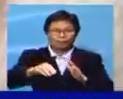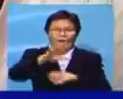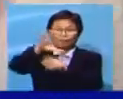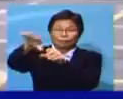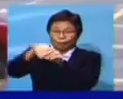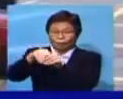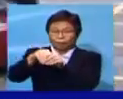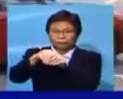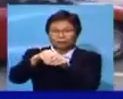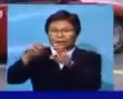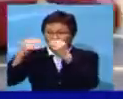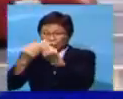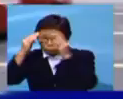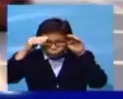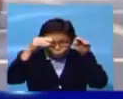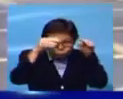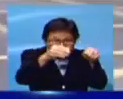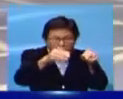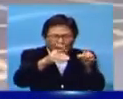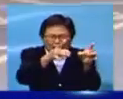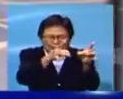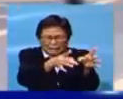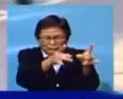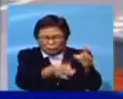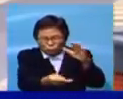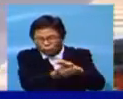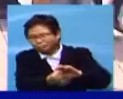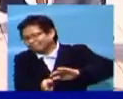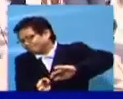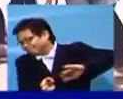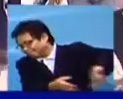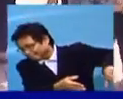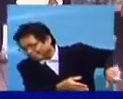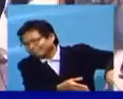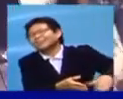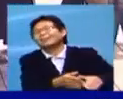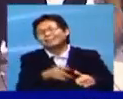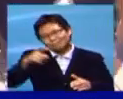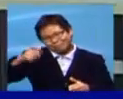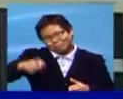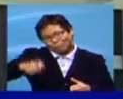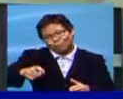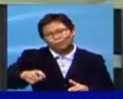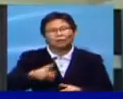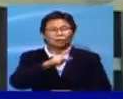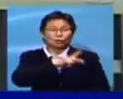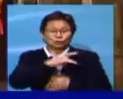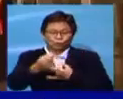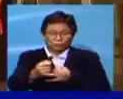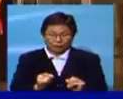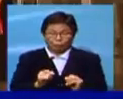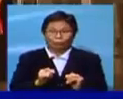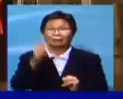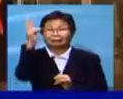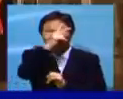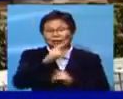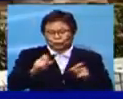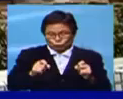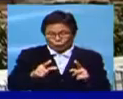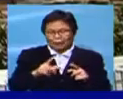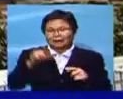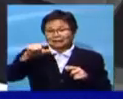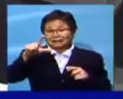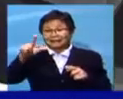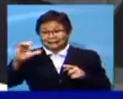dan keprihatinan masyarakat membenci dan menolak rasuah adalah dituntut ketua-ketua jabatan sektor awam swasta dan